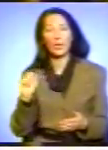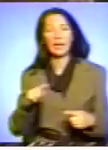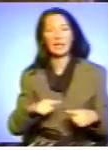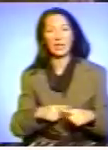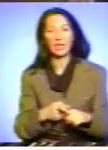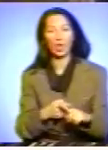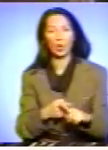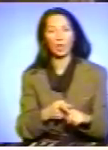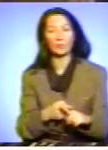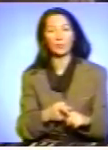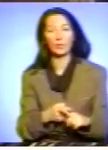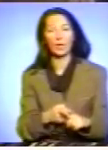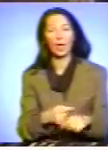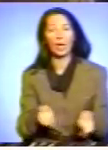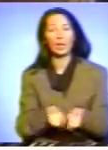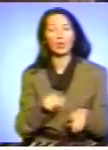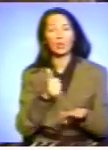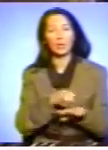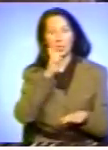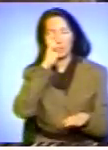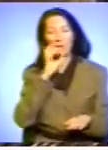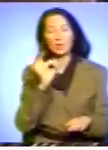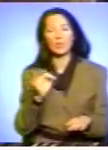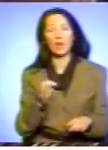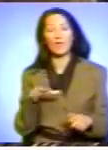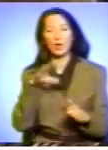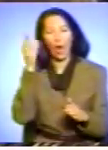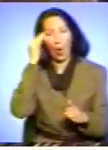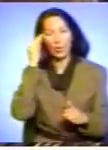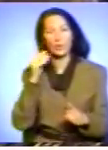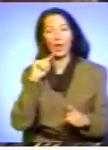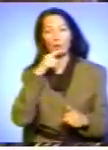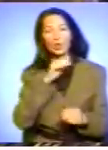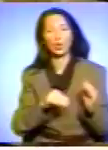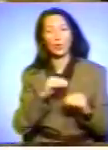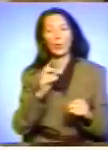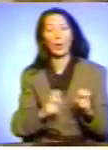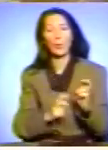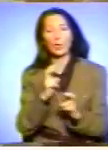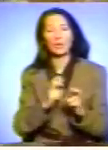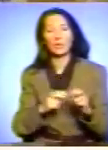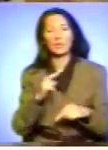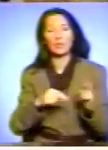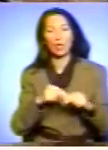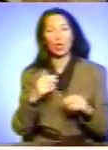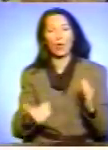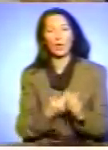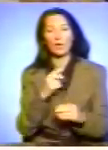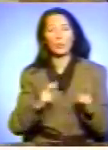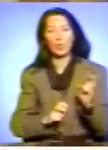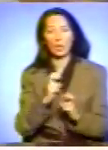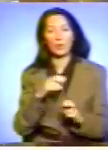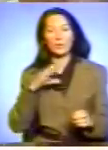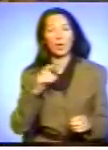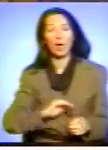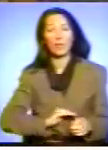технологии. Також глава держави наголосив на важливості враховувати екологічну складову при будівництві нових підприємств, власники яких не повинні економити на забезпеченні